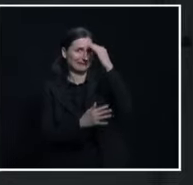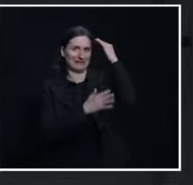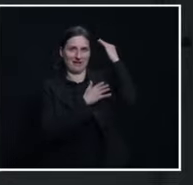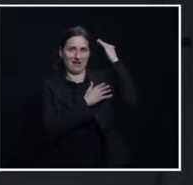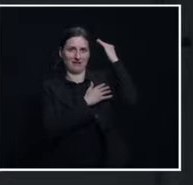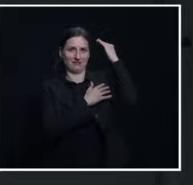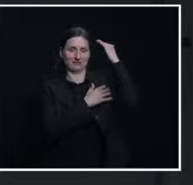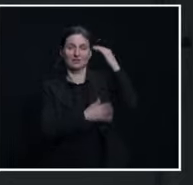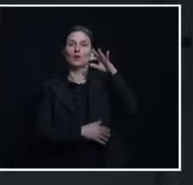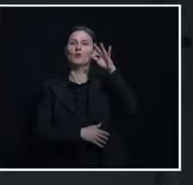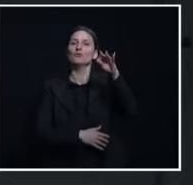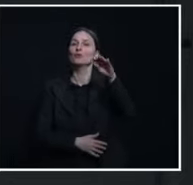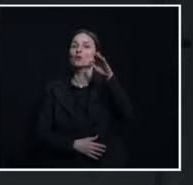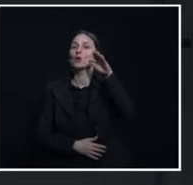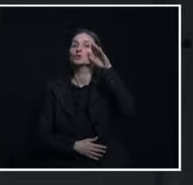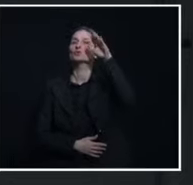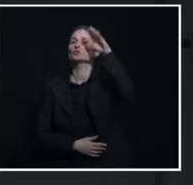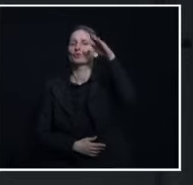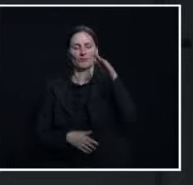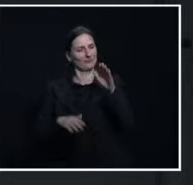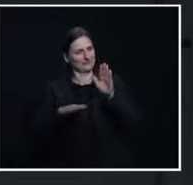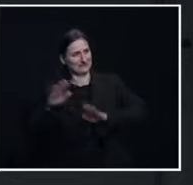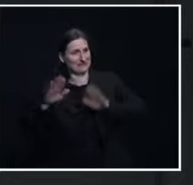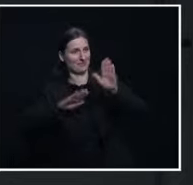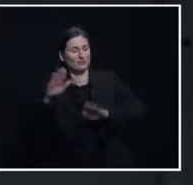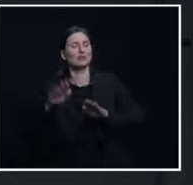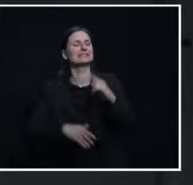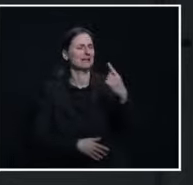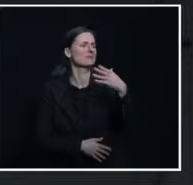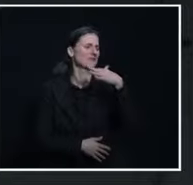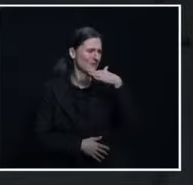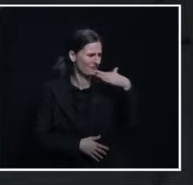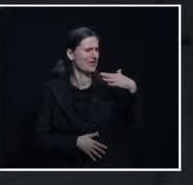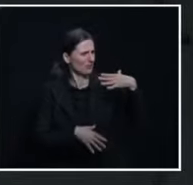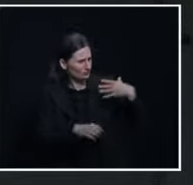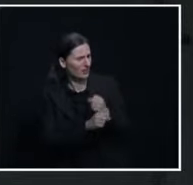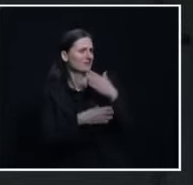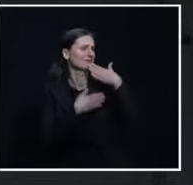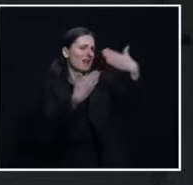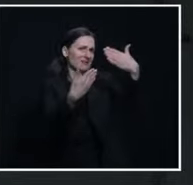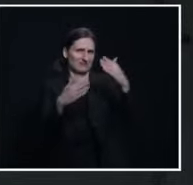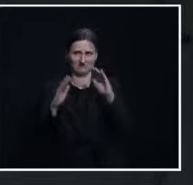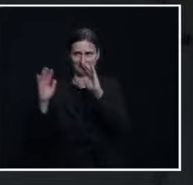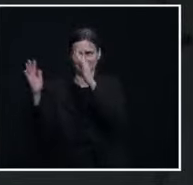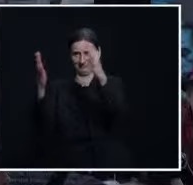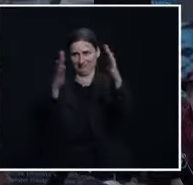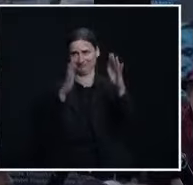für die Zukunft unserer Demokratie sehr viel getan.